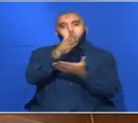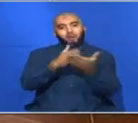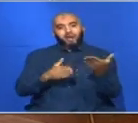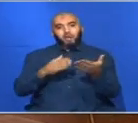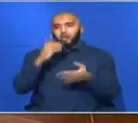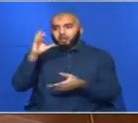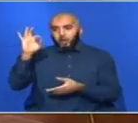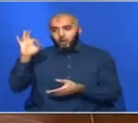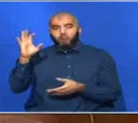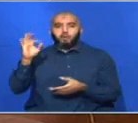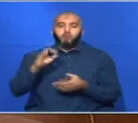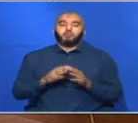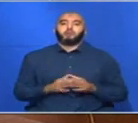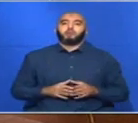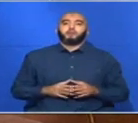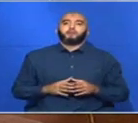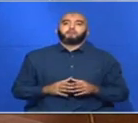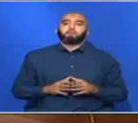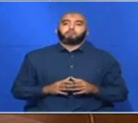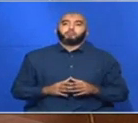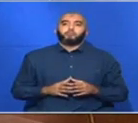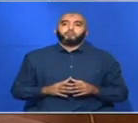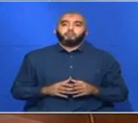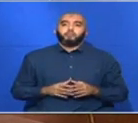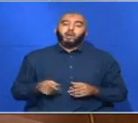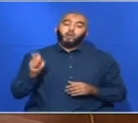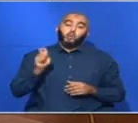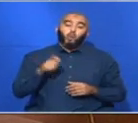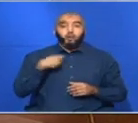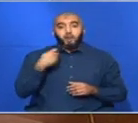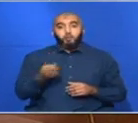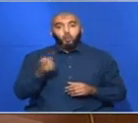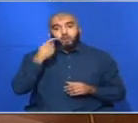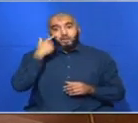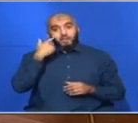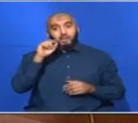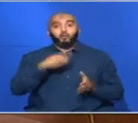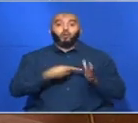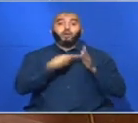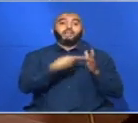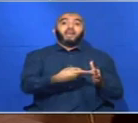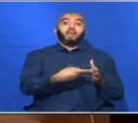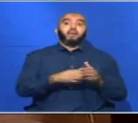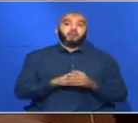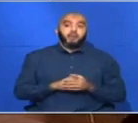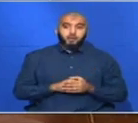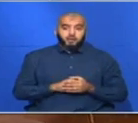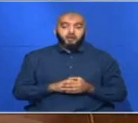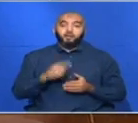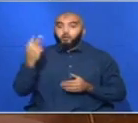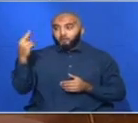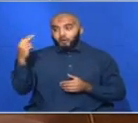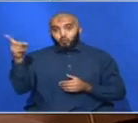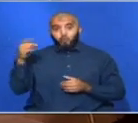الدين فالمنطق والشرع يقول بان الدين يدفعه الشريكان